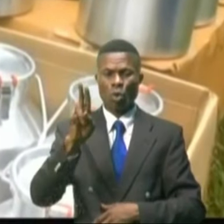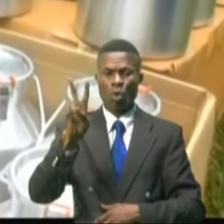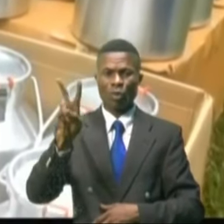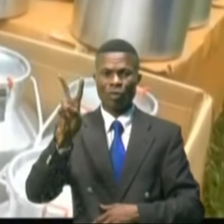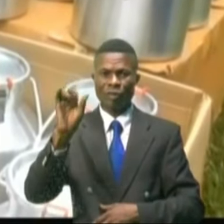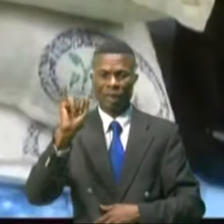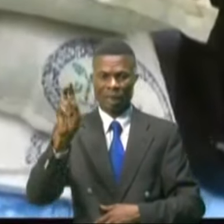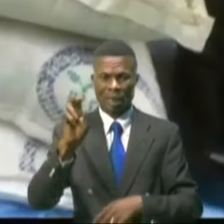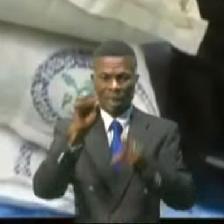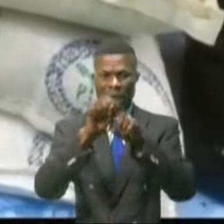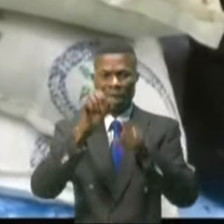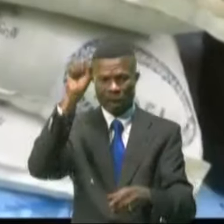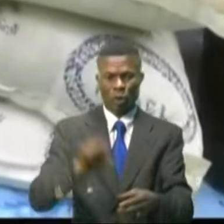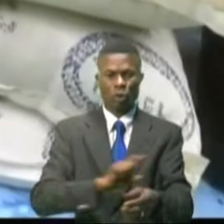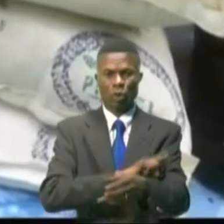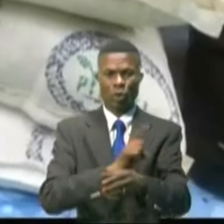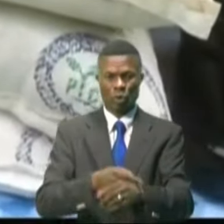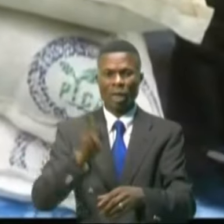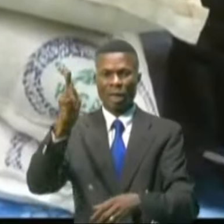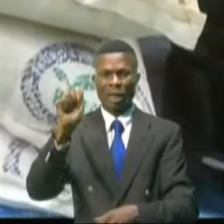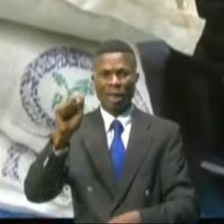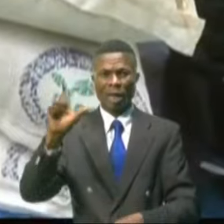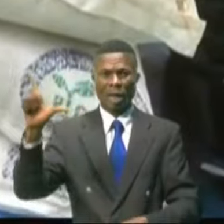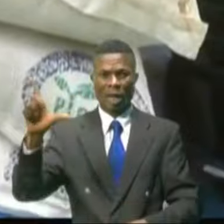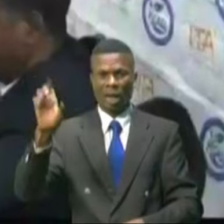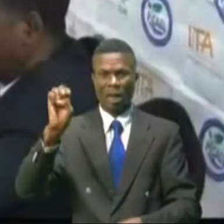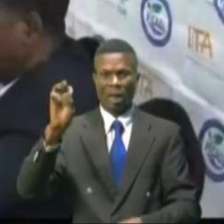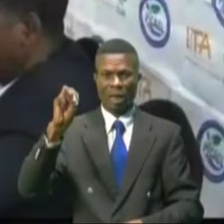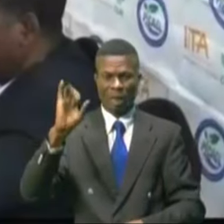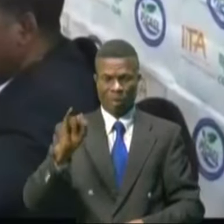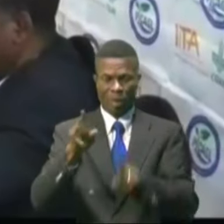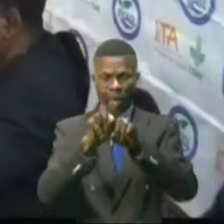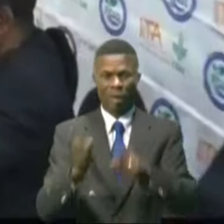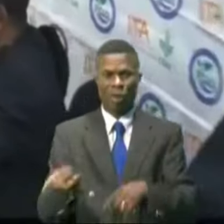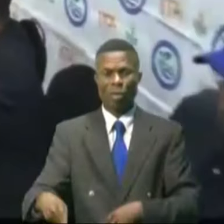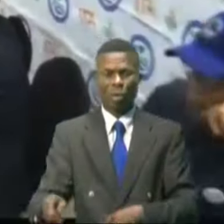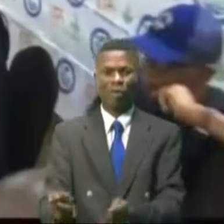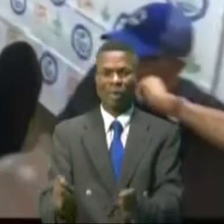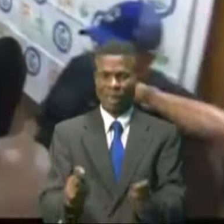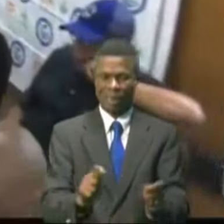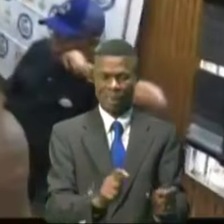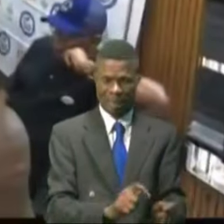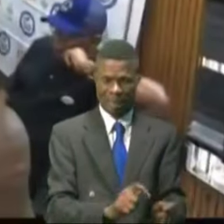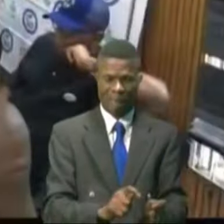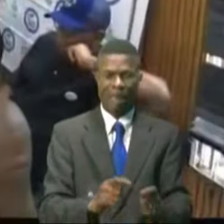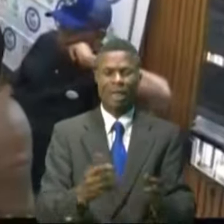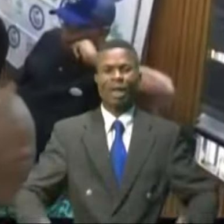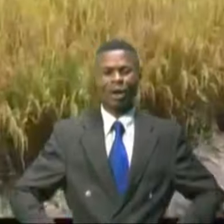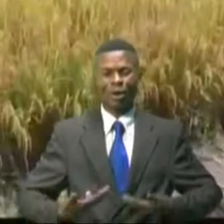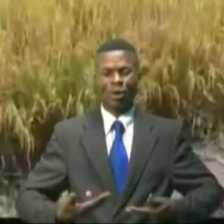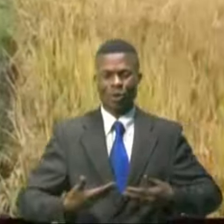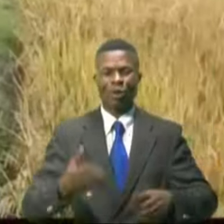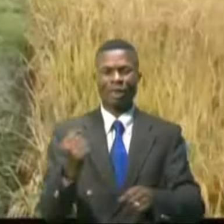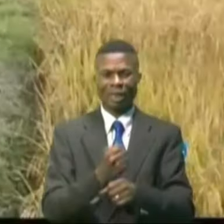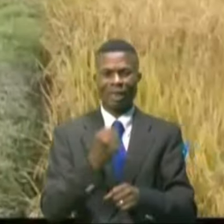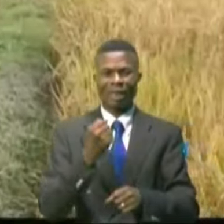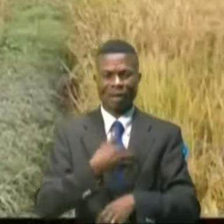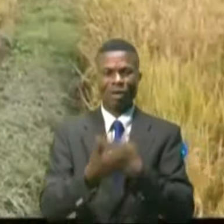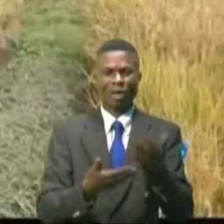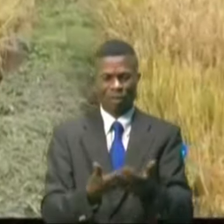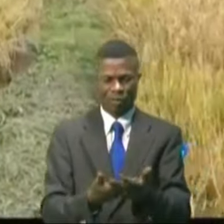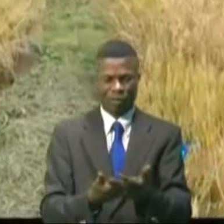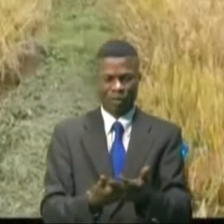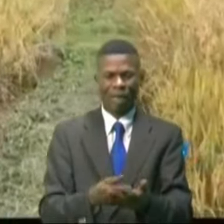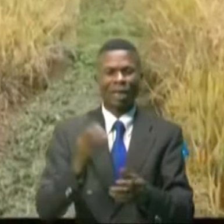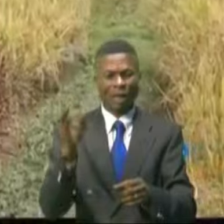sud Kivu et Kalemi en province de Tanganyika. L'ITA est fière de résultats d'impact visibles des recherches